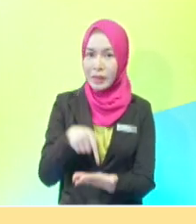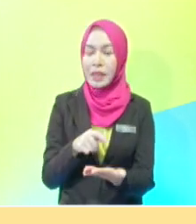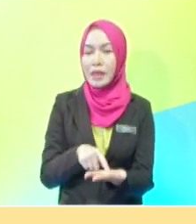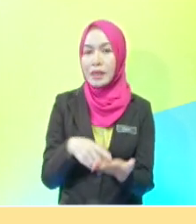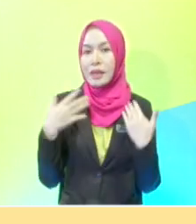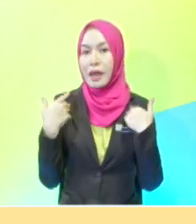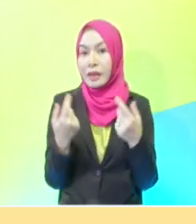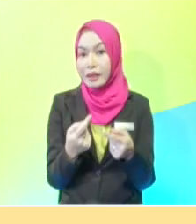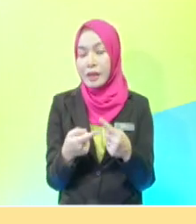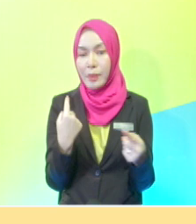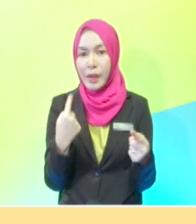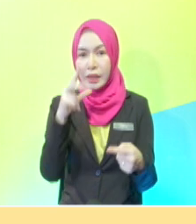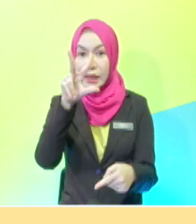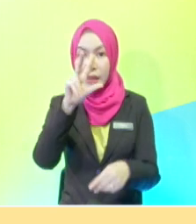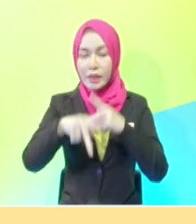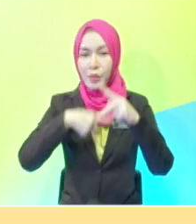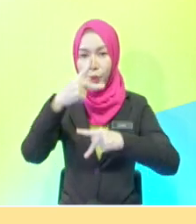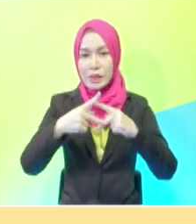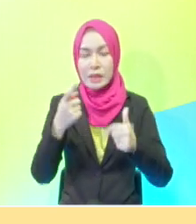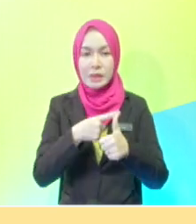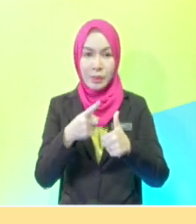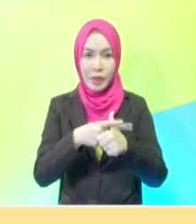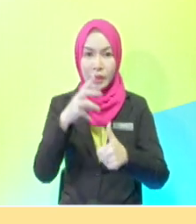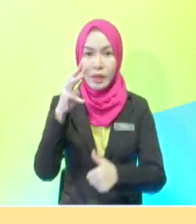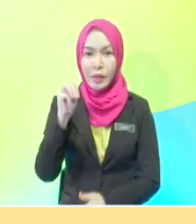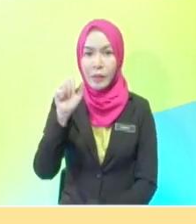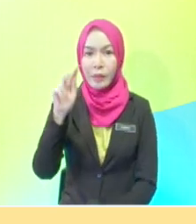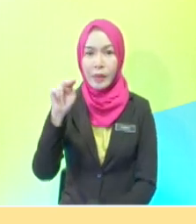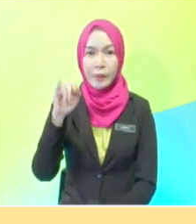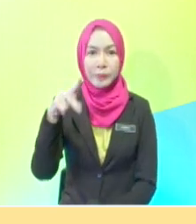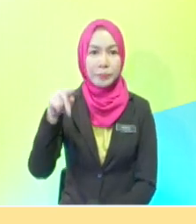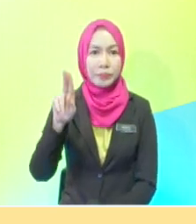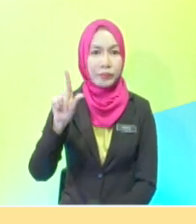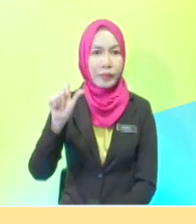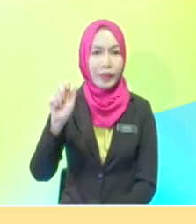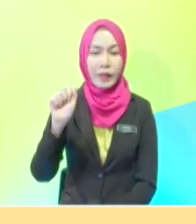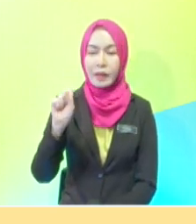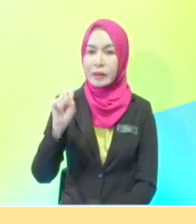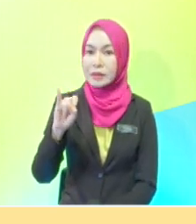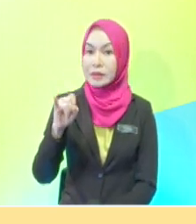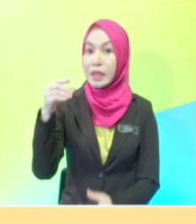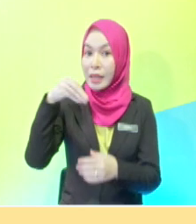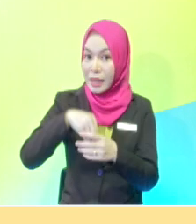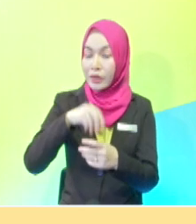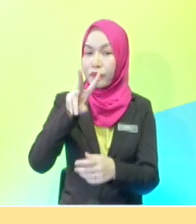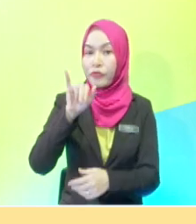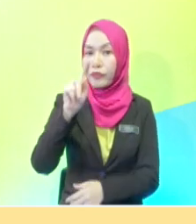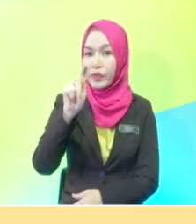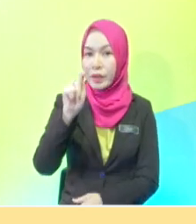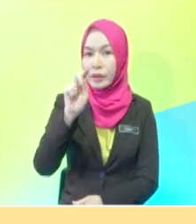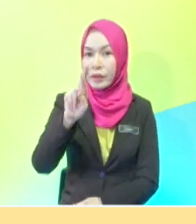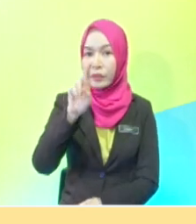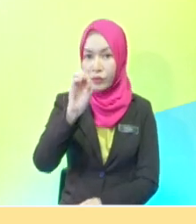Oke yaitu yang pertama kita akan buat manipulasi DNA invitro yang mana dia berlaku di luar sel organisme